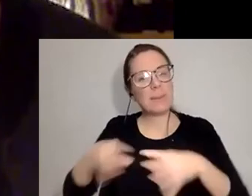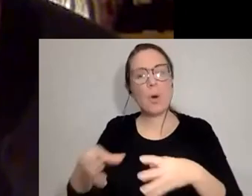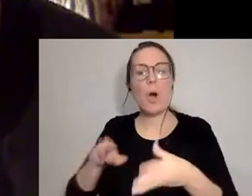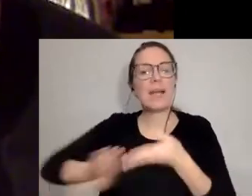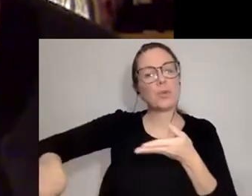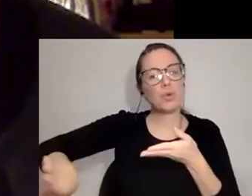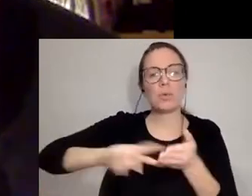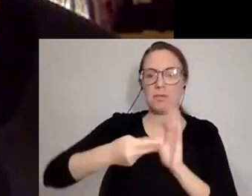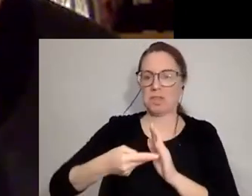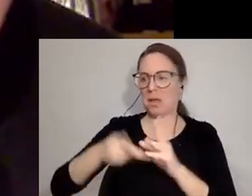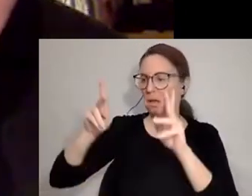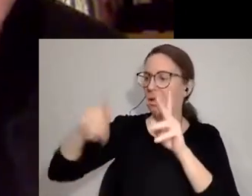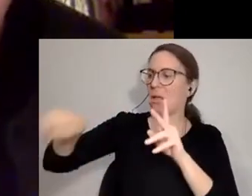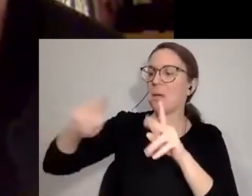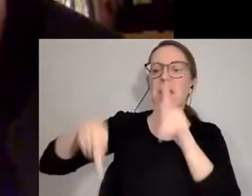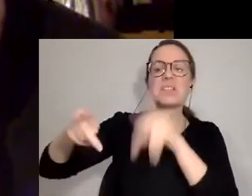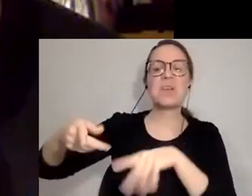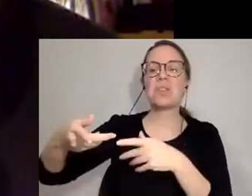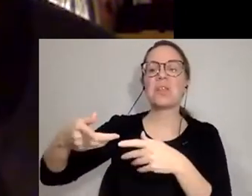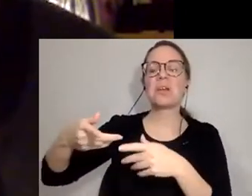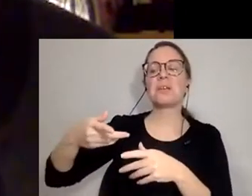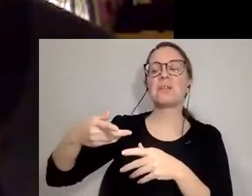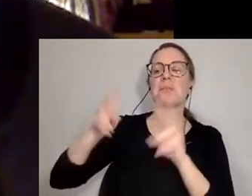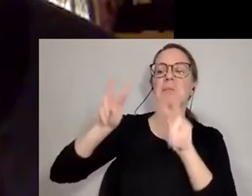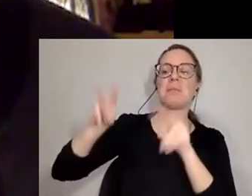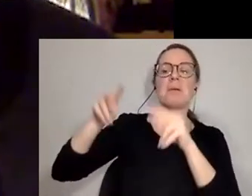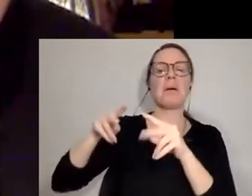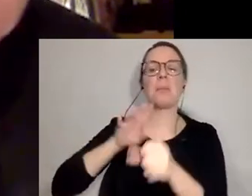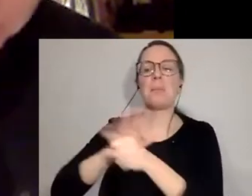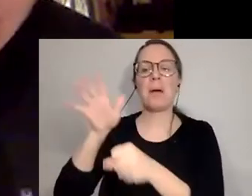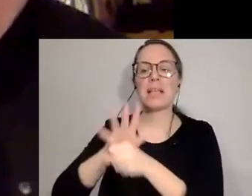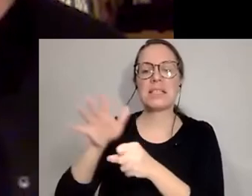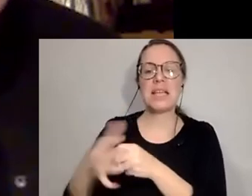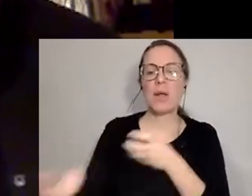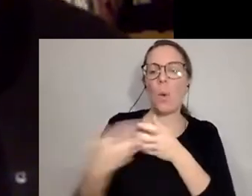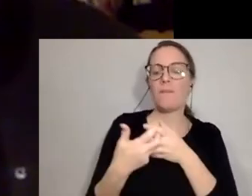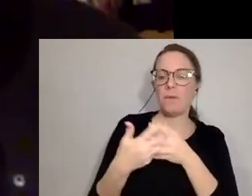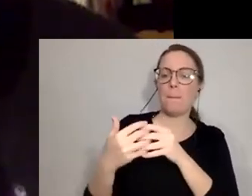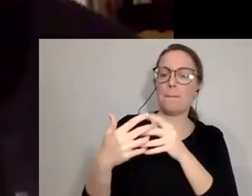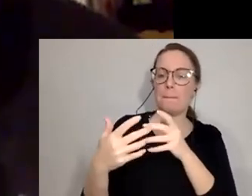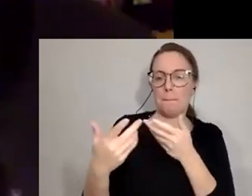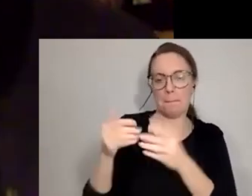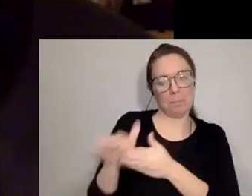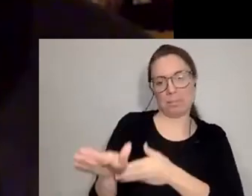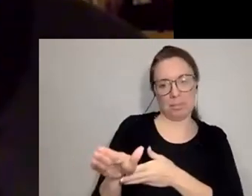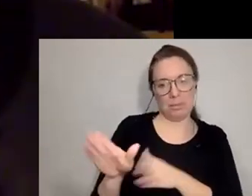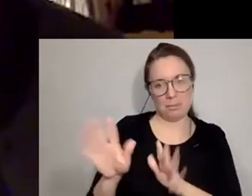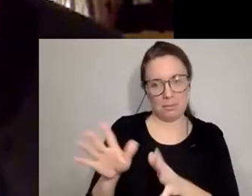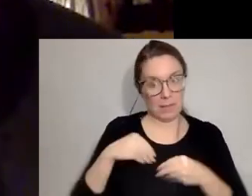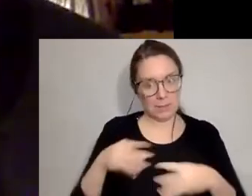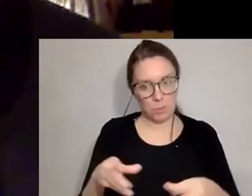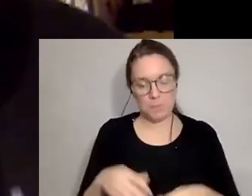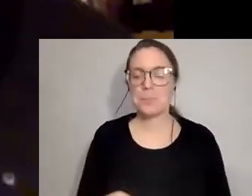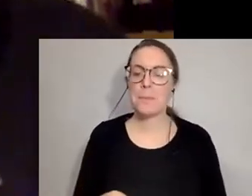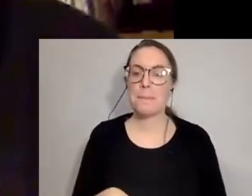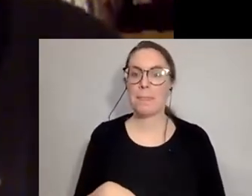la mise à l'écart de celles et ceux que l'on considère comme non suffisamment conforme. » Et évidemment, pour moi, la force de cette